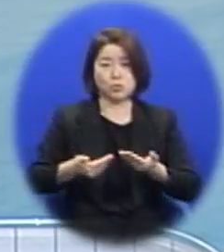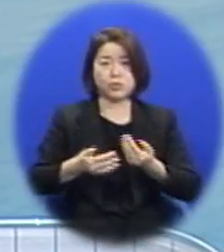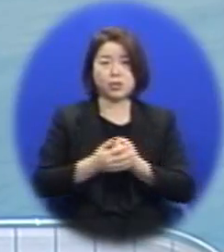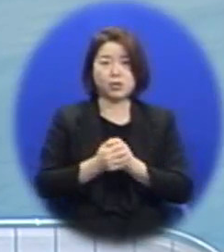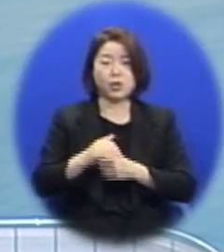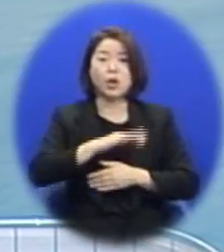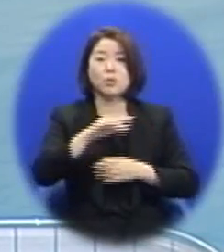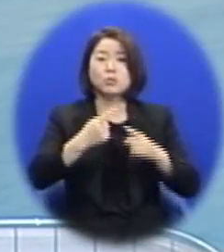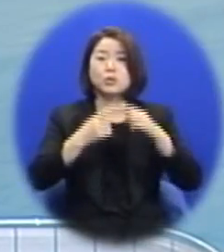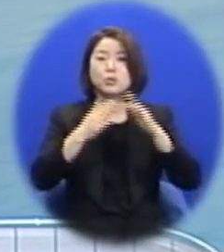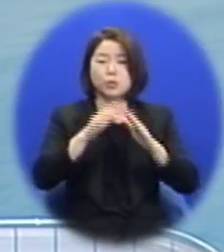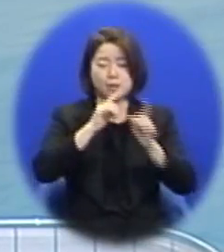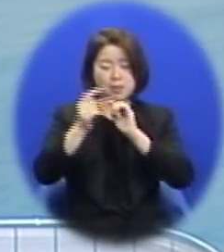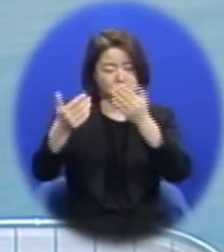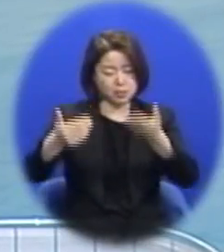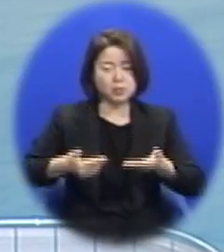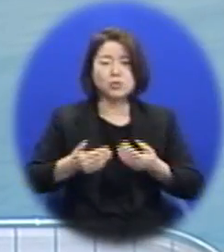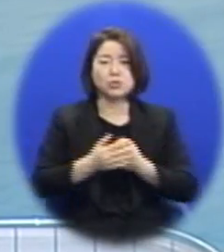우리 교회에 말씀해 주세요.